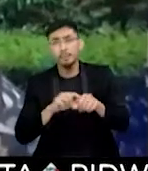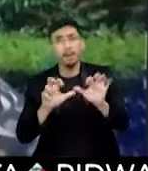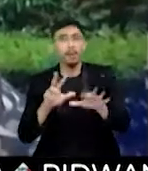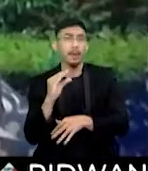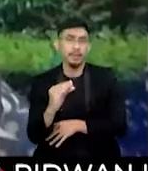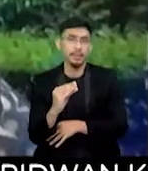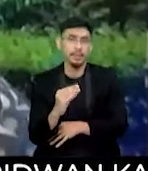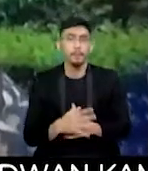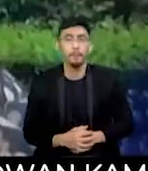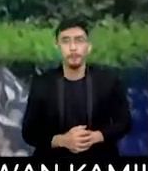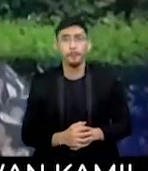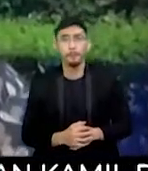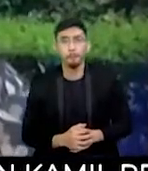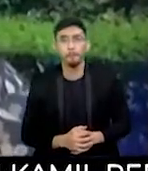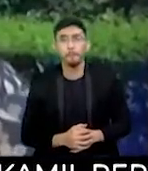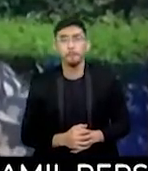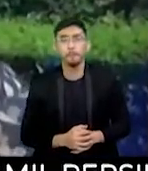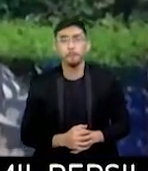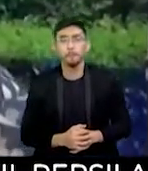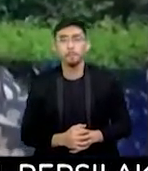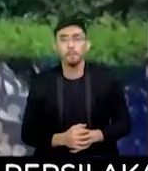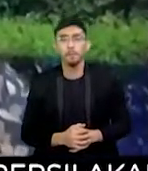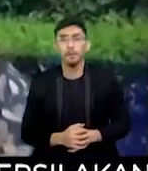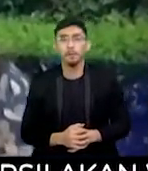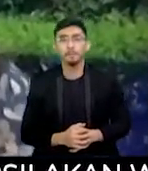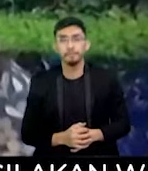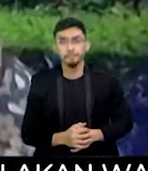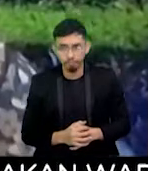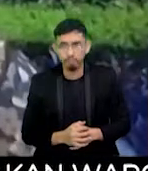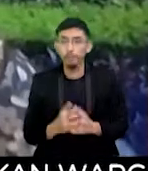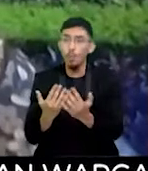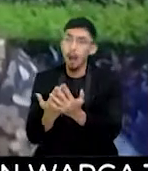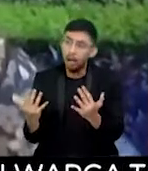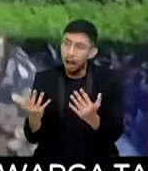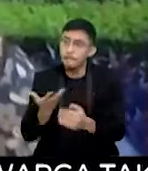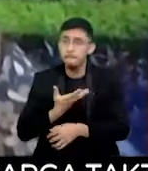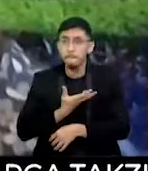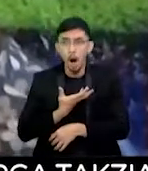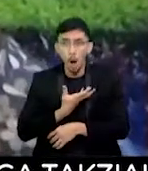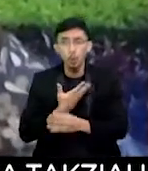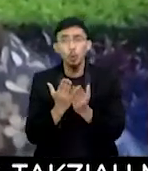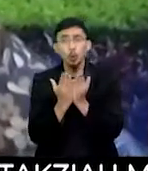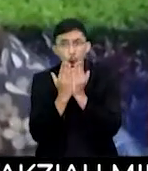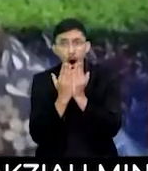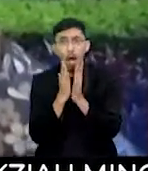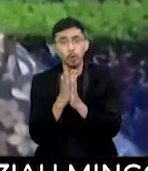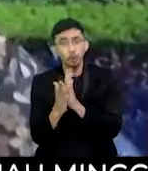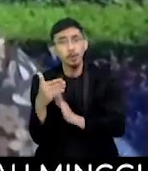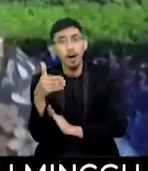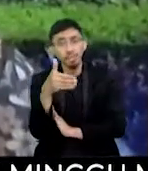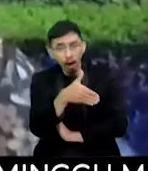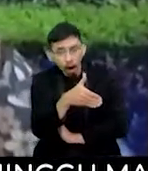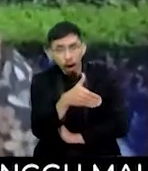Bagi keluarga, bagi warga publik yang ingin mendoakan langsung takziah,